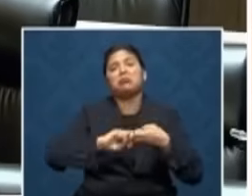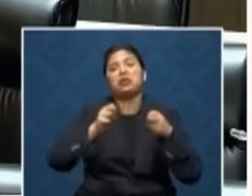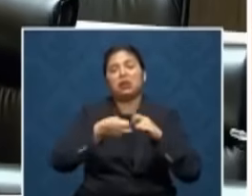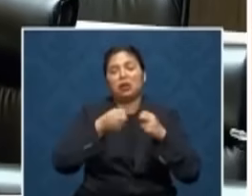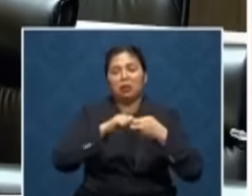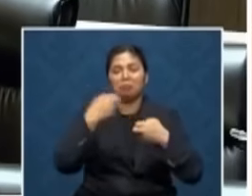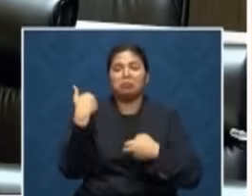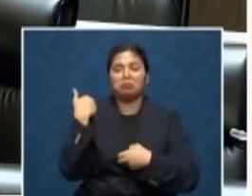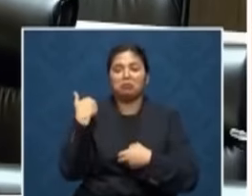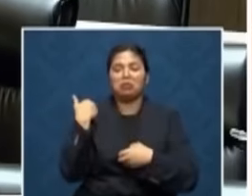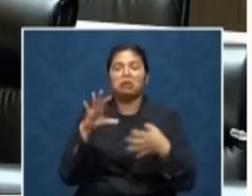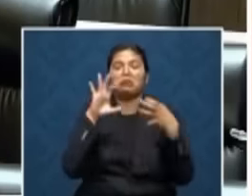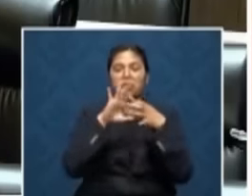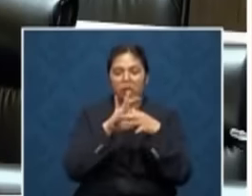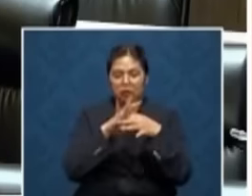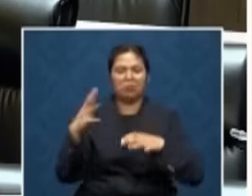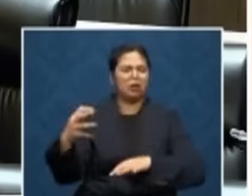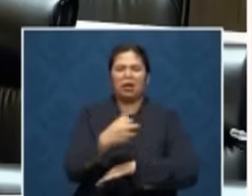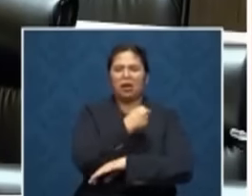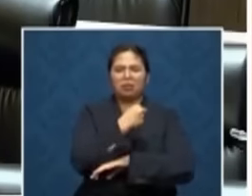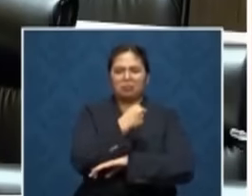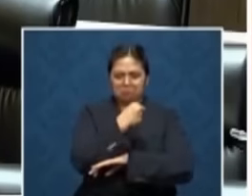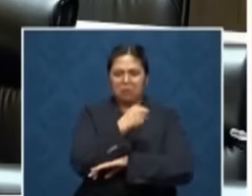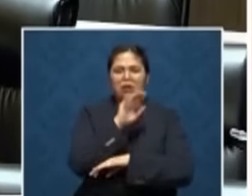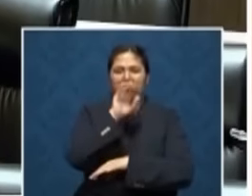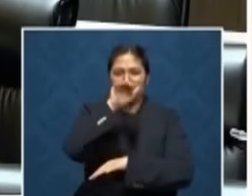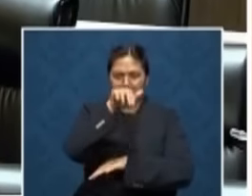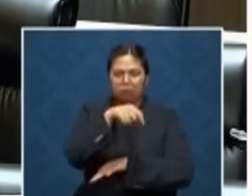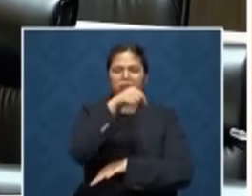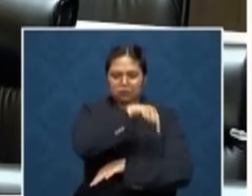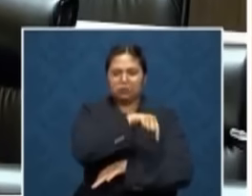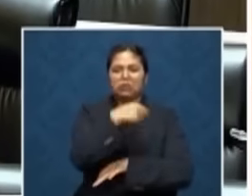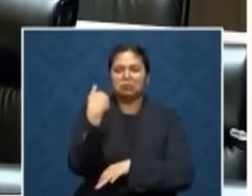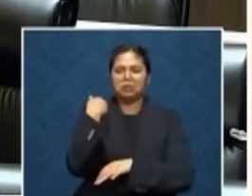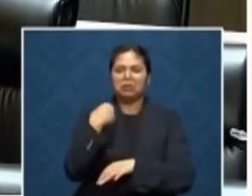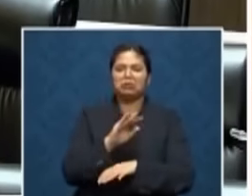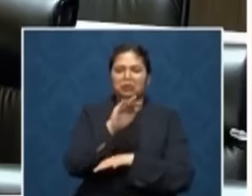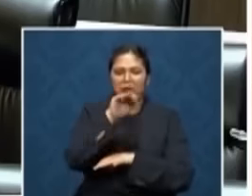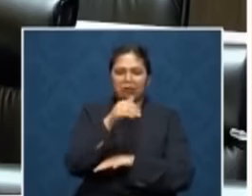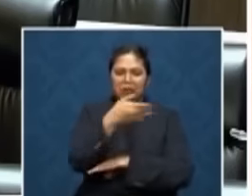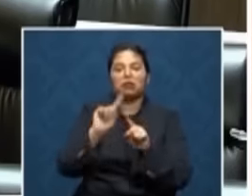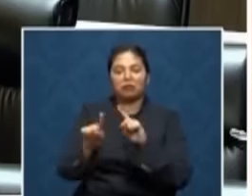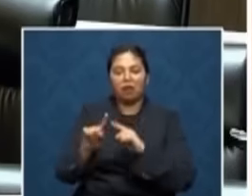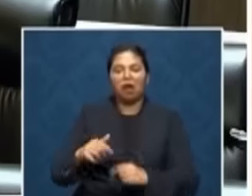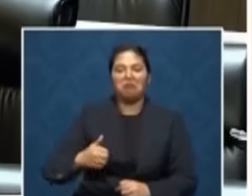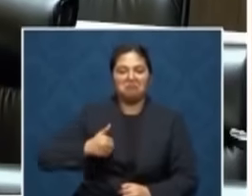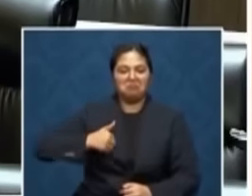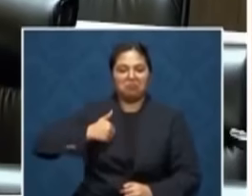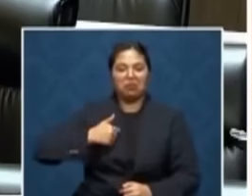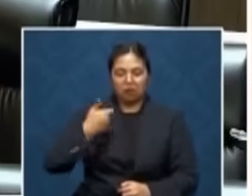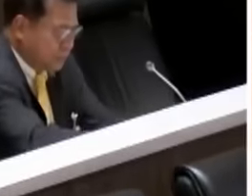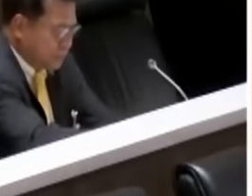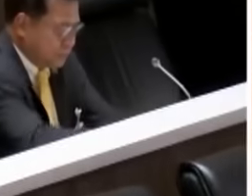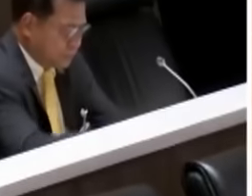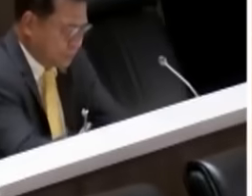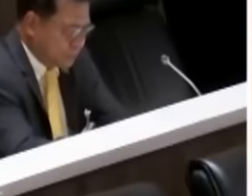ามันไปโยงใยเกี่ยวเรื่องการเมืองในส่วนท้องถิ่นด้วยการเมืองระดับชาติด้วย อีลุงตุงนางพัวพันกันไปหมดทั้ง